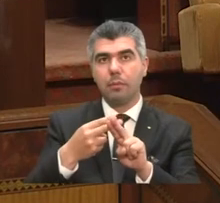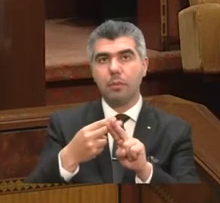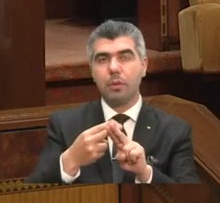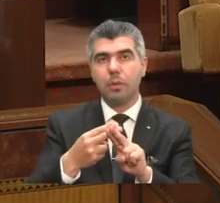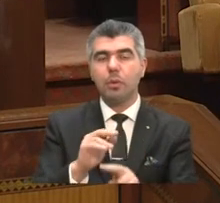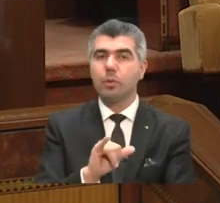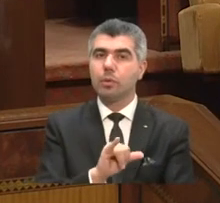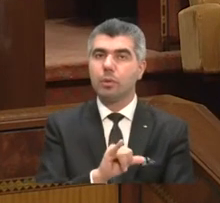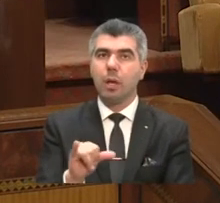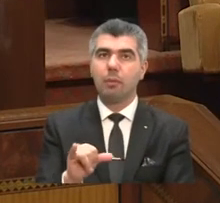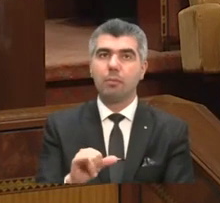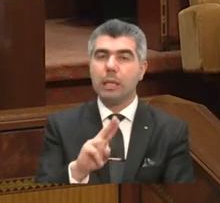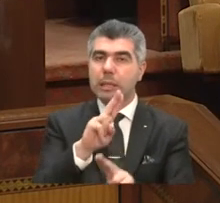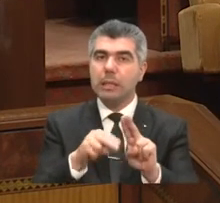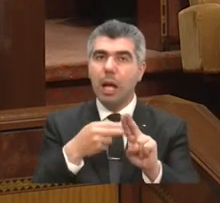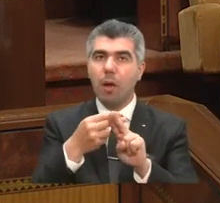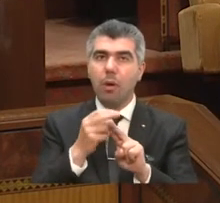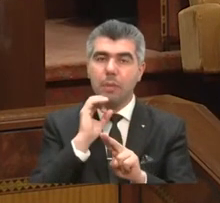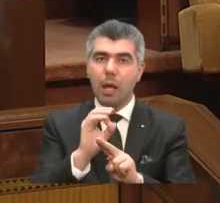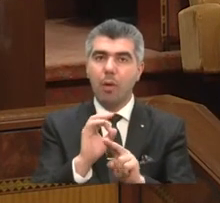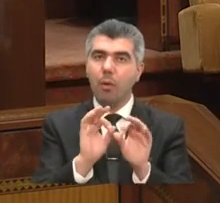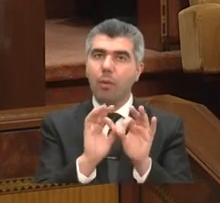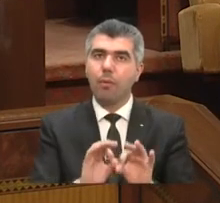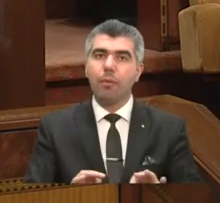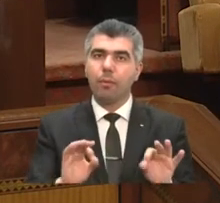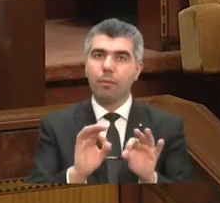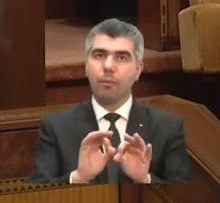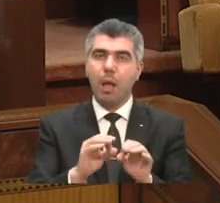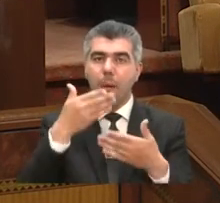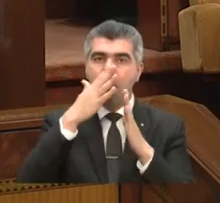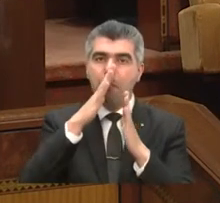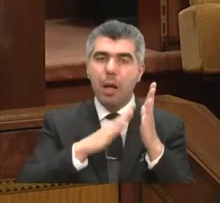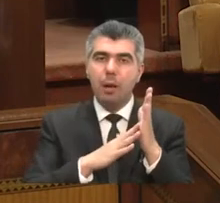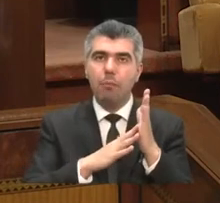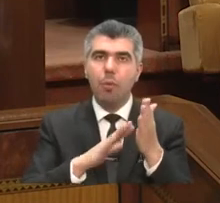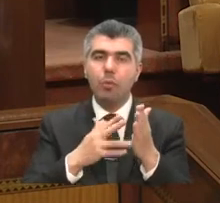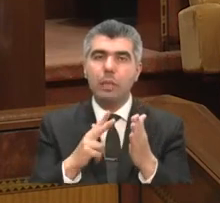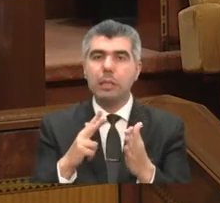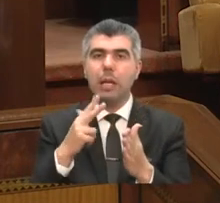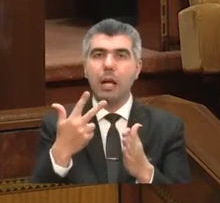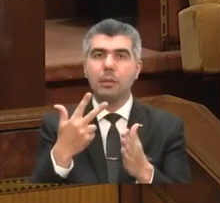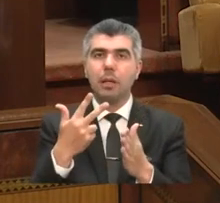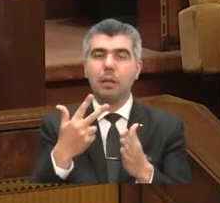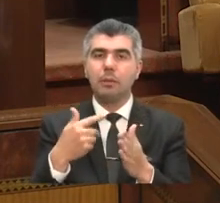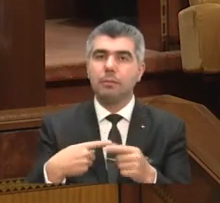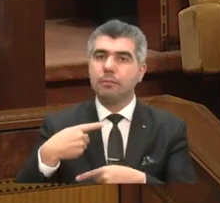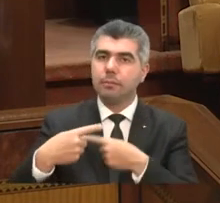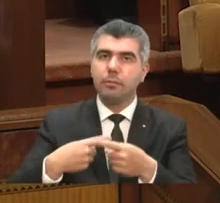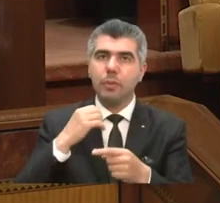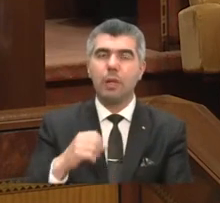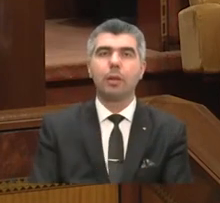كانش جواب بهذه الطريقة اللي المغاربة كلهم كيتسناو، سيرتو ثلاثة المرات وهي كتجبد واحد المسألة. السيدة الرئيسة،